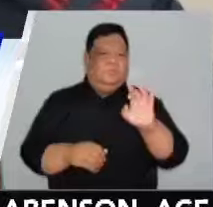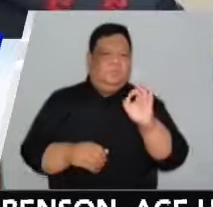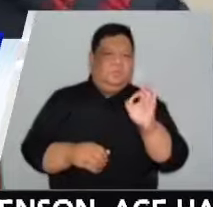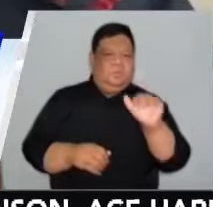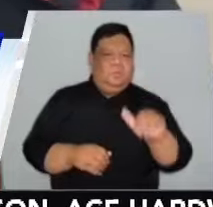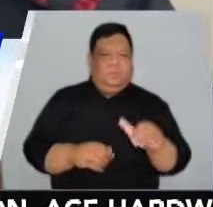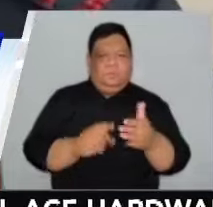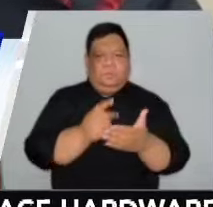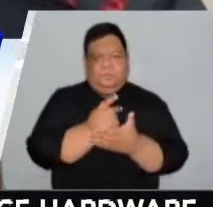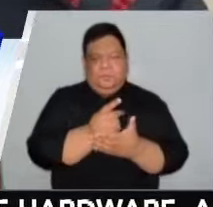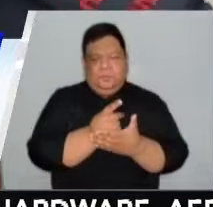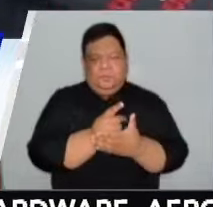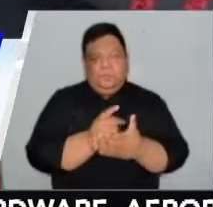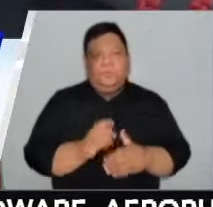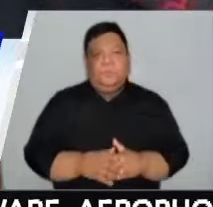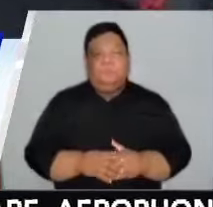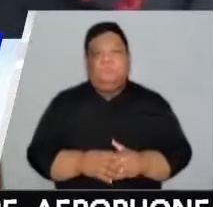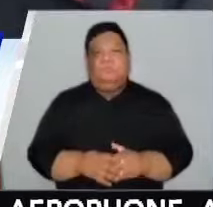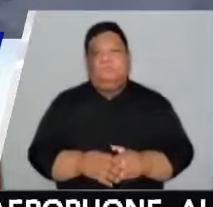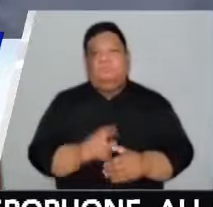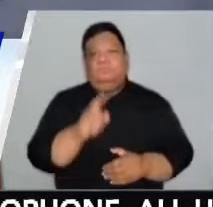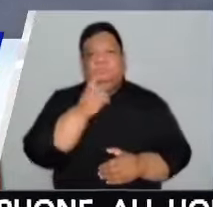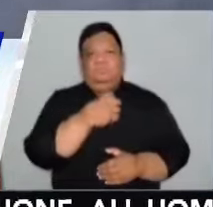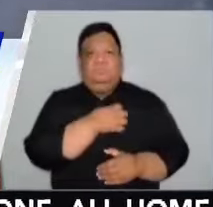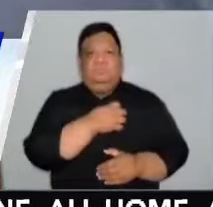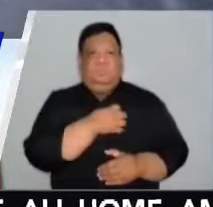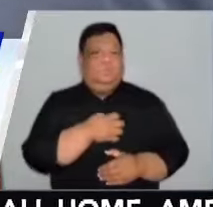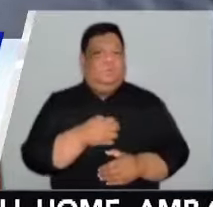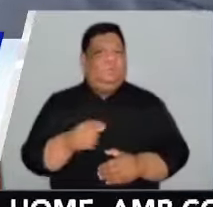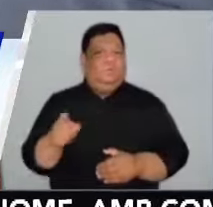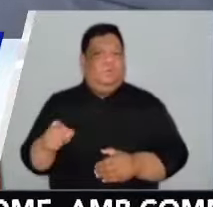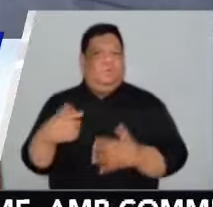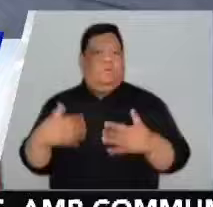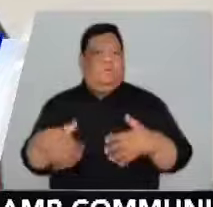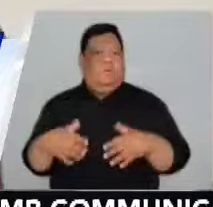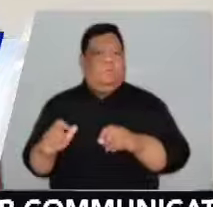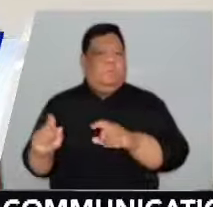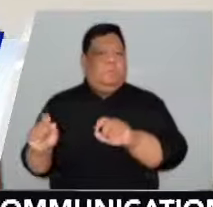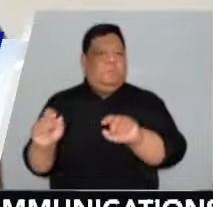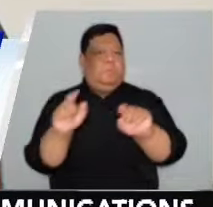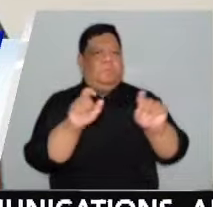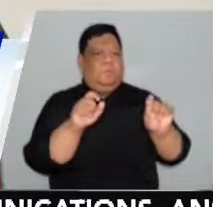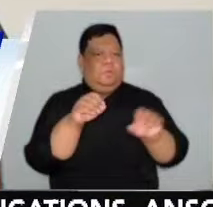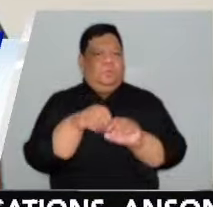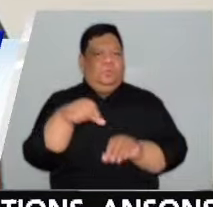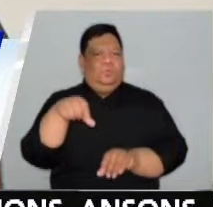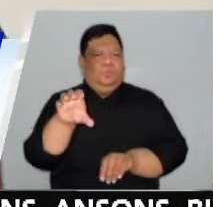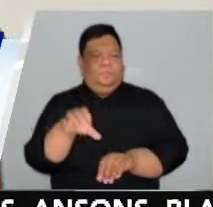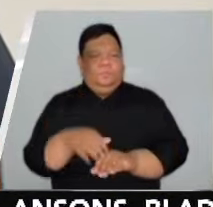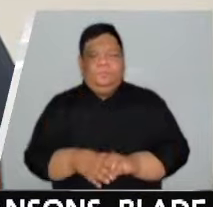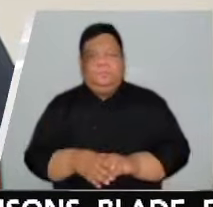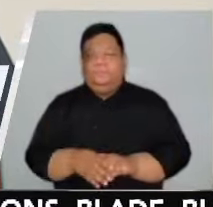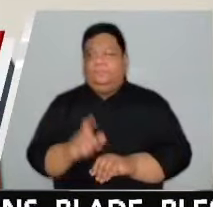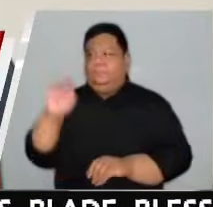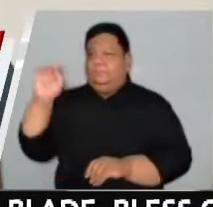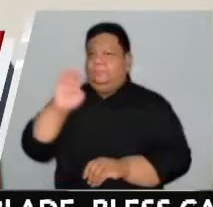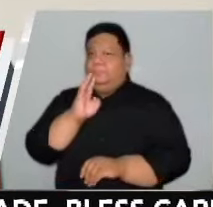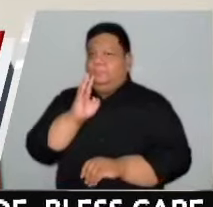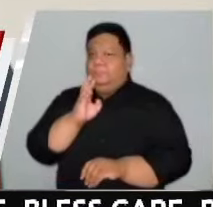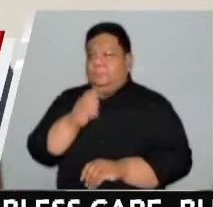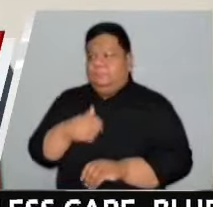pulisya, malaki yan ang operasyon ng suspect sa iba't ibang lugar sa Quezon City. Based dun sa pan natin sa kanya, tagabagsak talaga